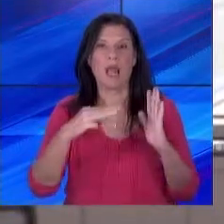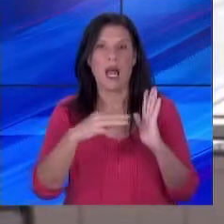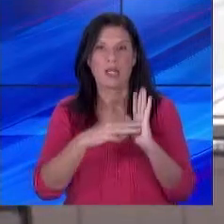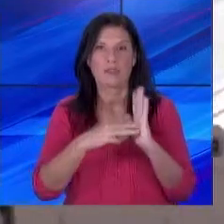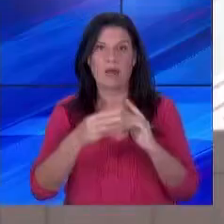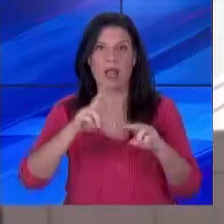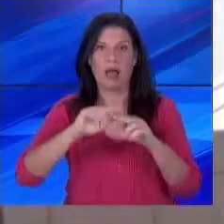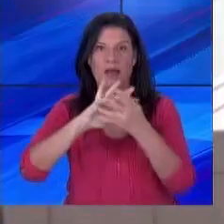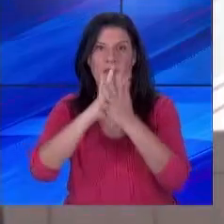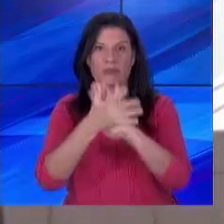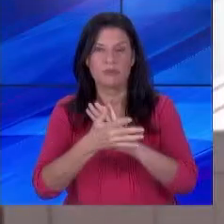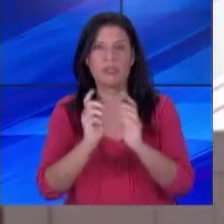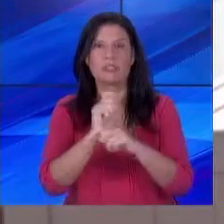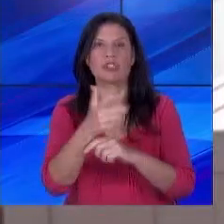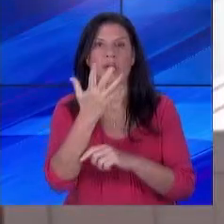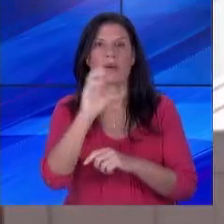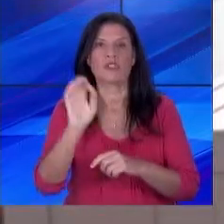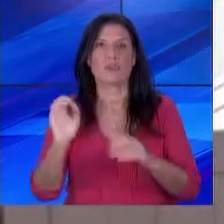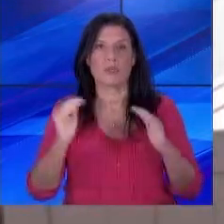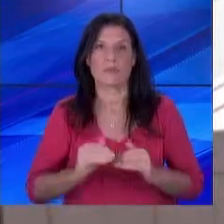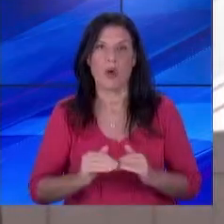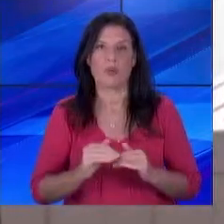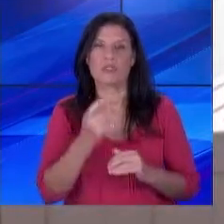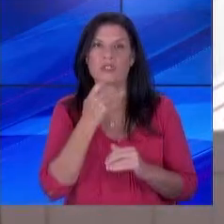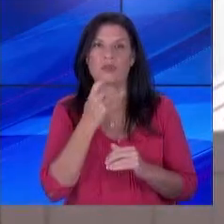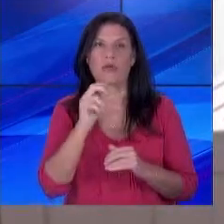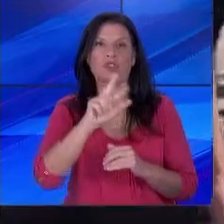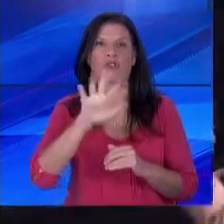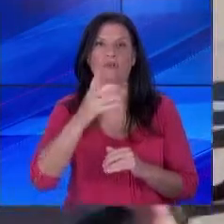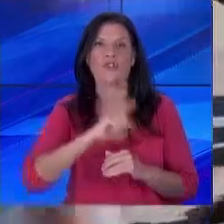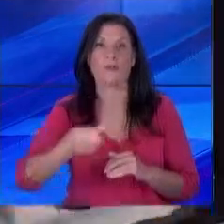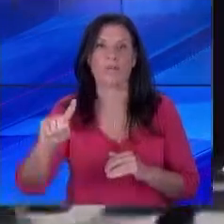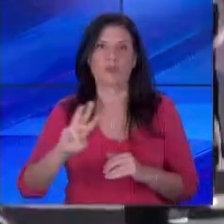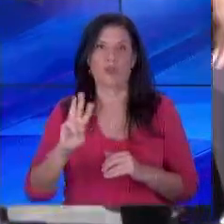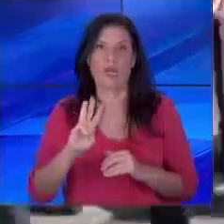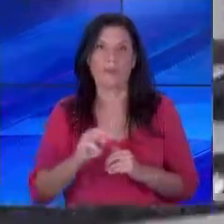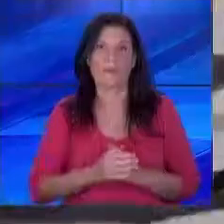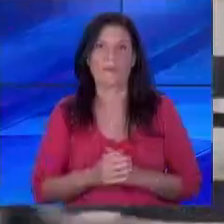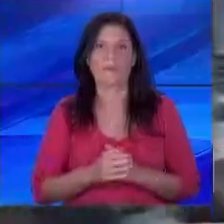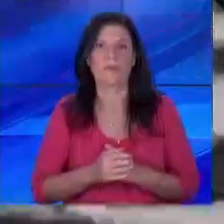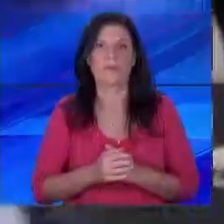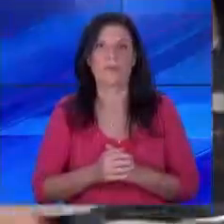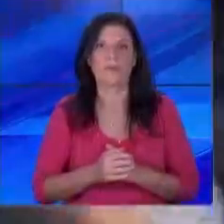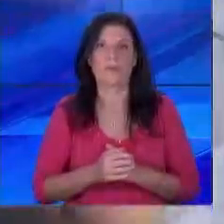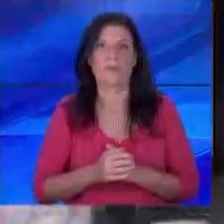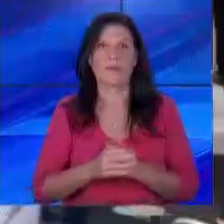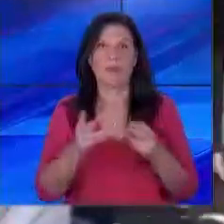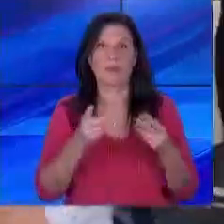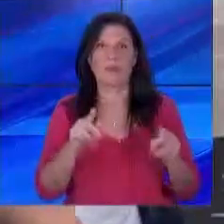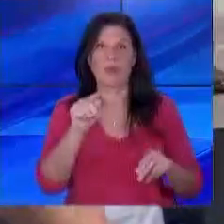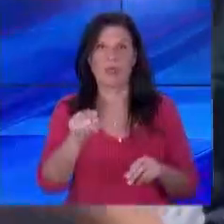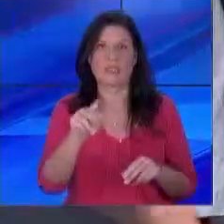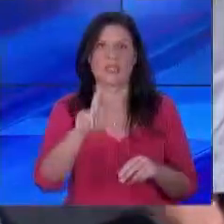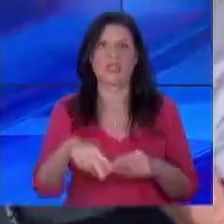התאורה אנחנו נשלם כ-50% פחות, כלומר 35 מיליון שקלים. הפתרון הזה, יש לנו 9